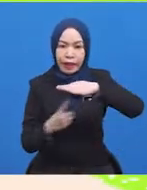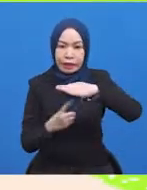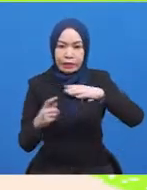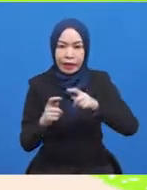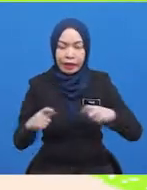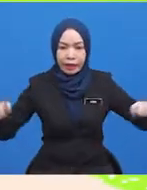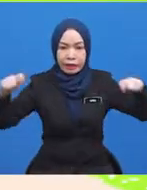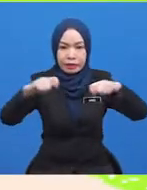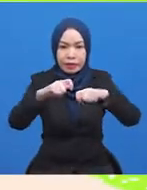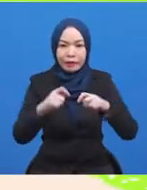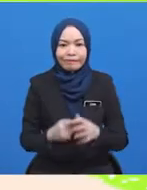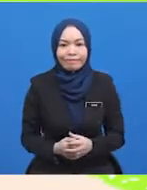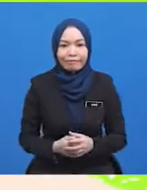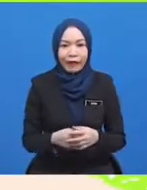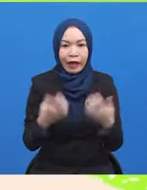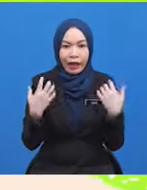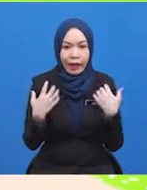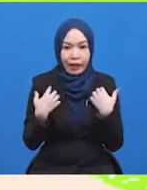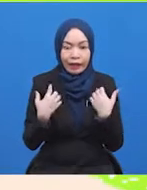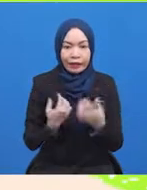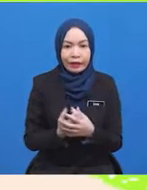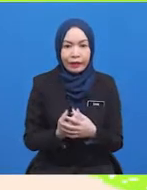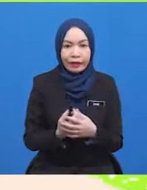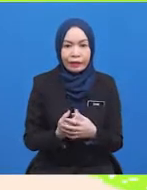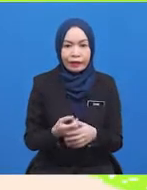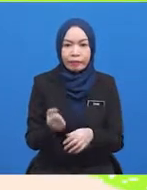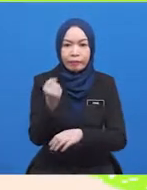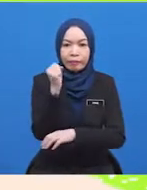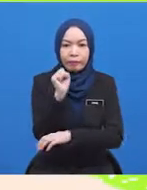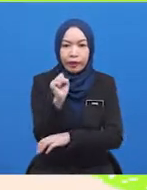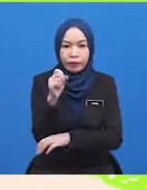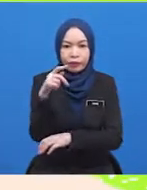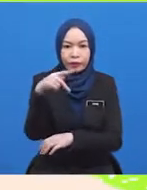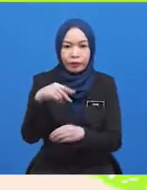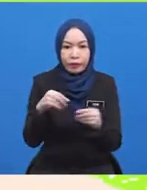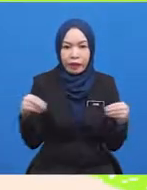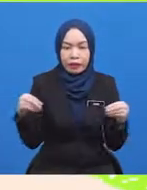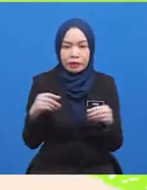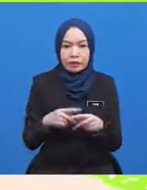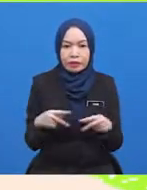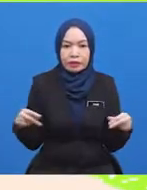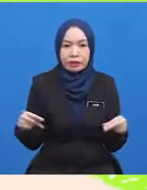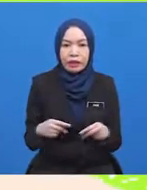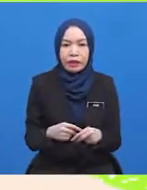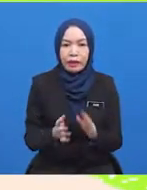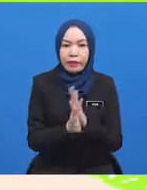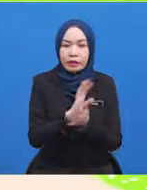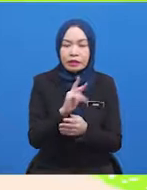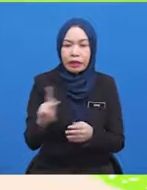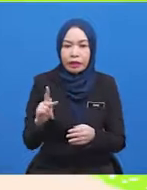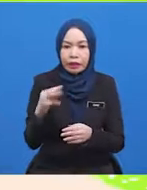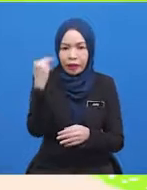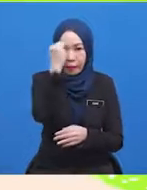pasir yang mempunyai komposisi pasir dan menghasilkan bentuk muka bumi, tebing